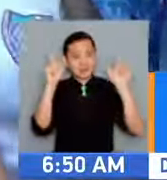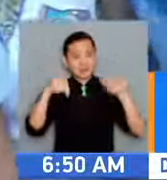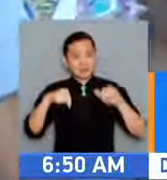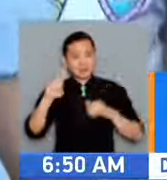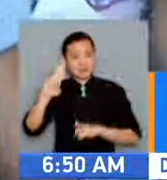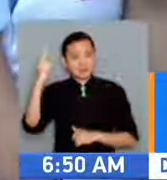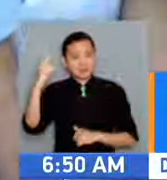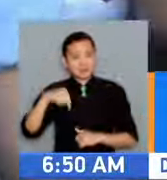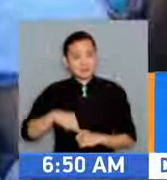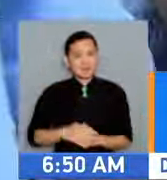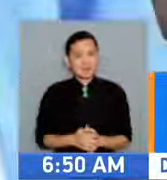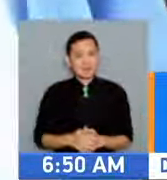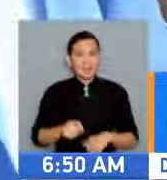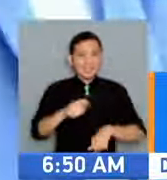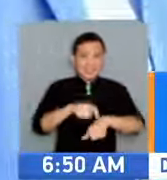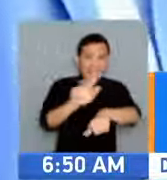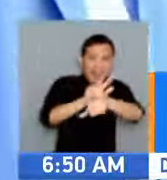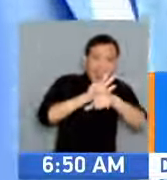Alas 3!